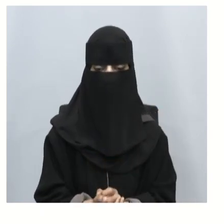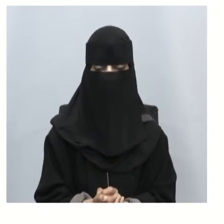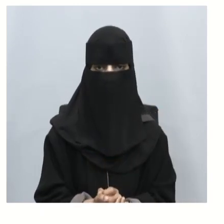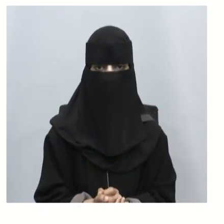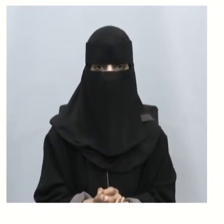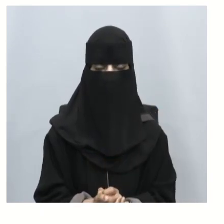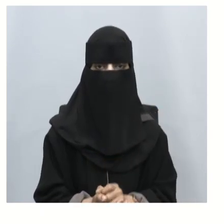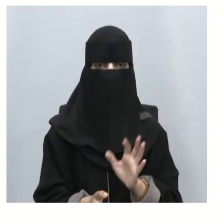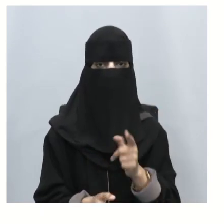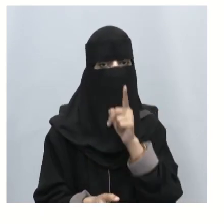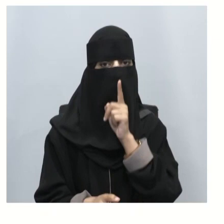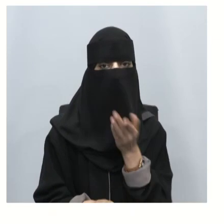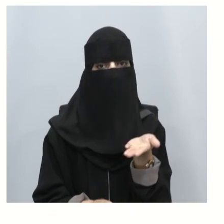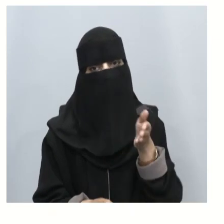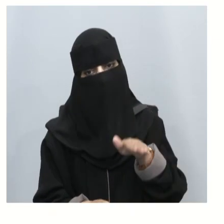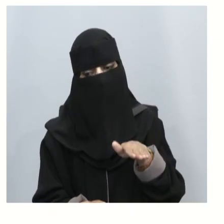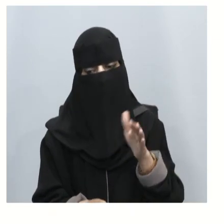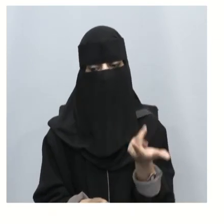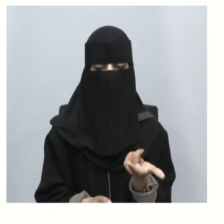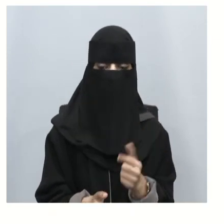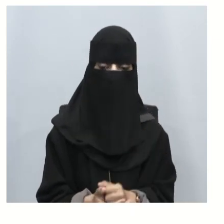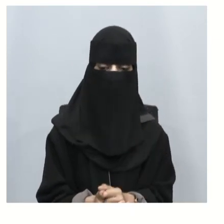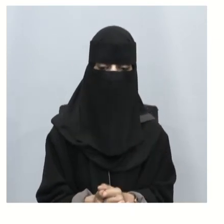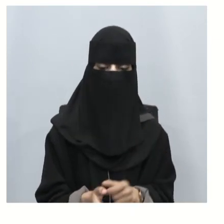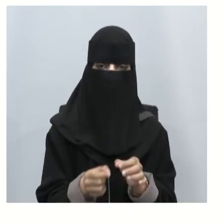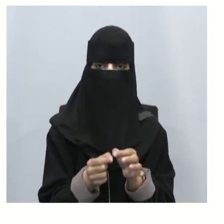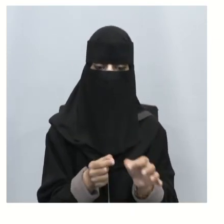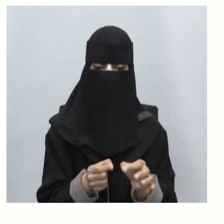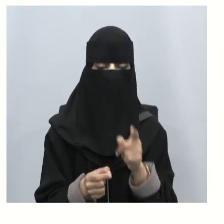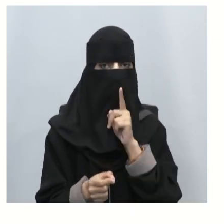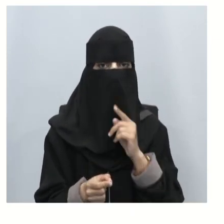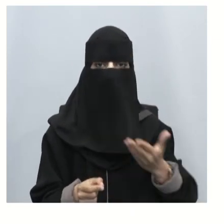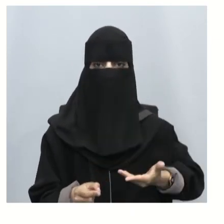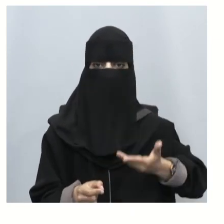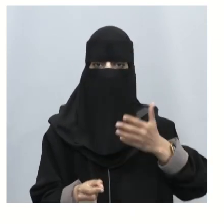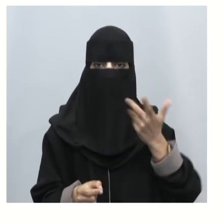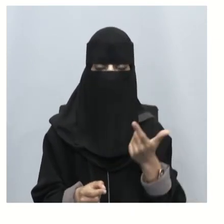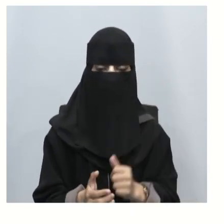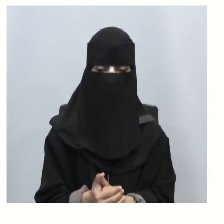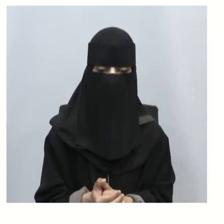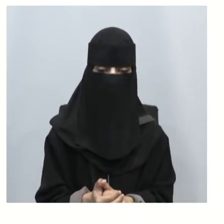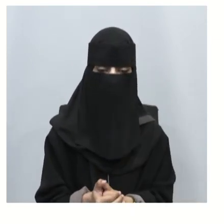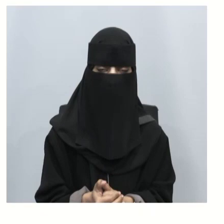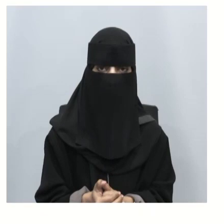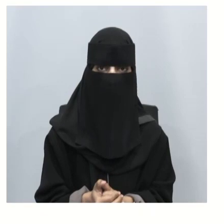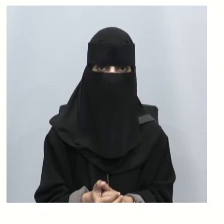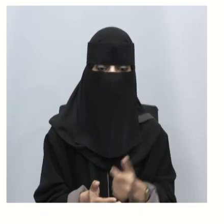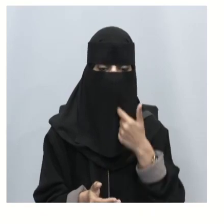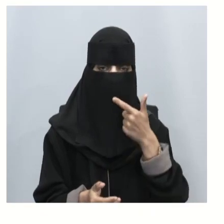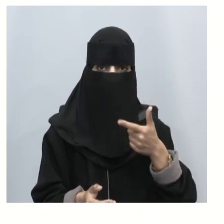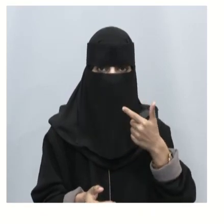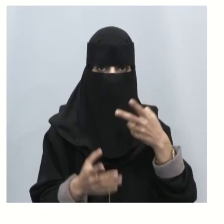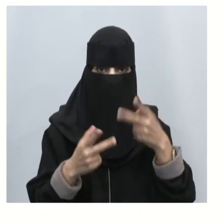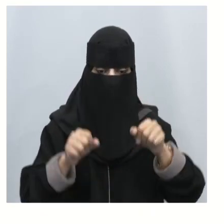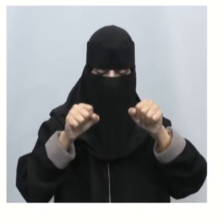متى توفي يا ترى توفي في مدينه الانبار لكن في اي عام يا ترى هو تولى الخلافه